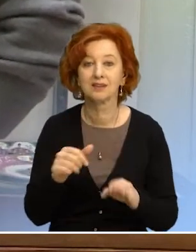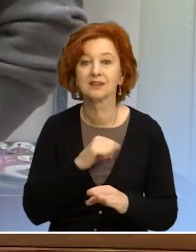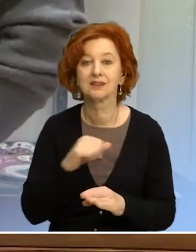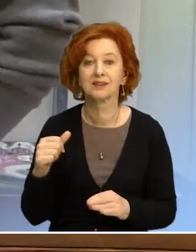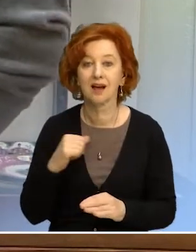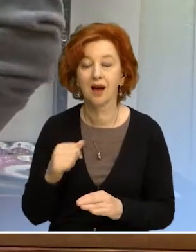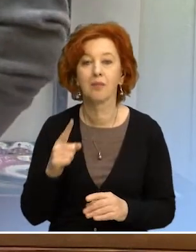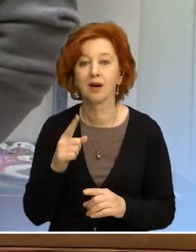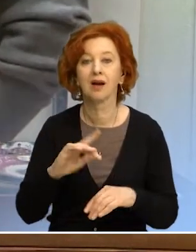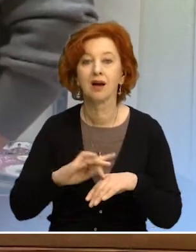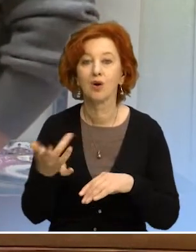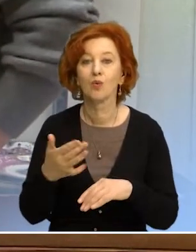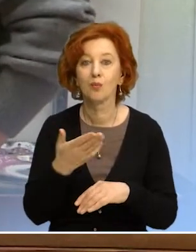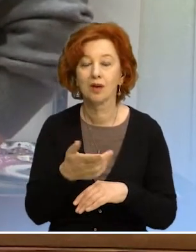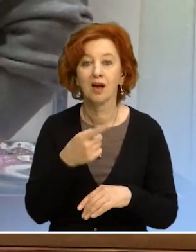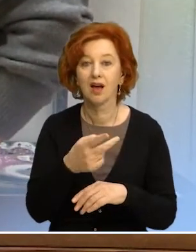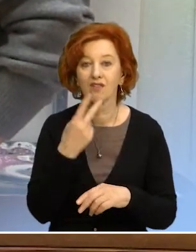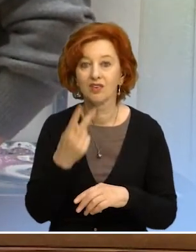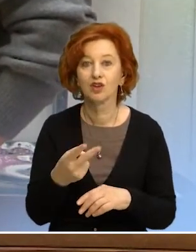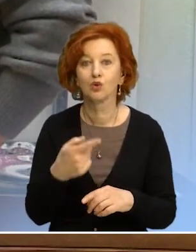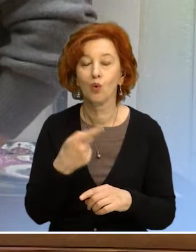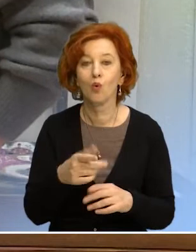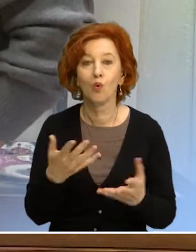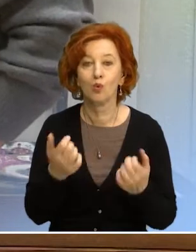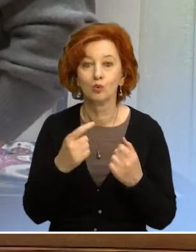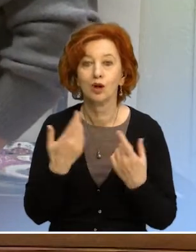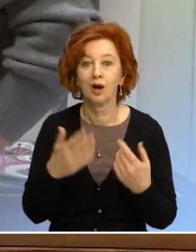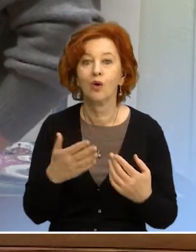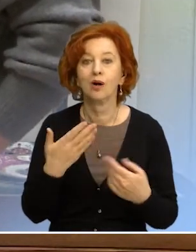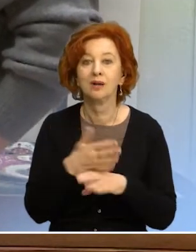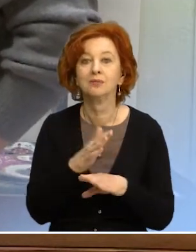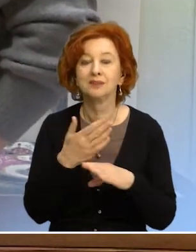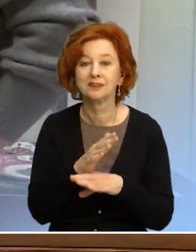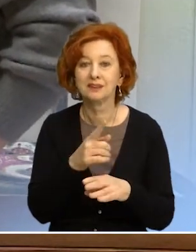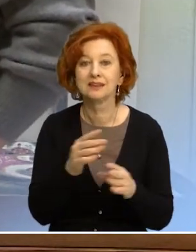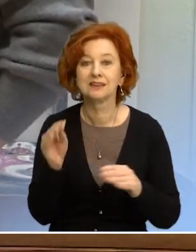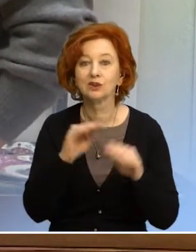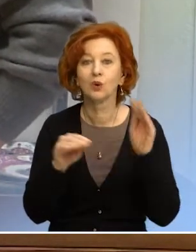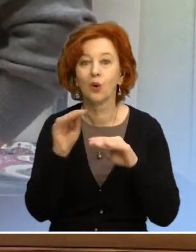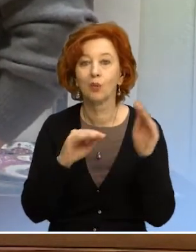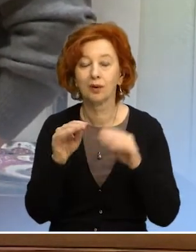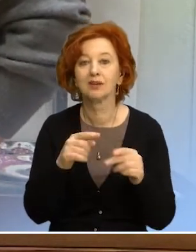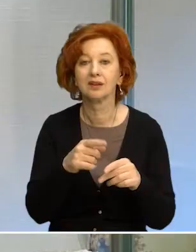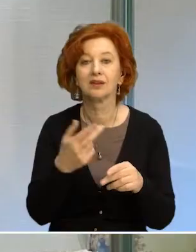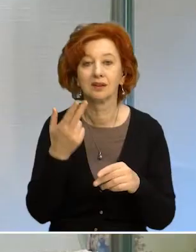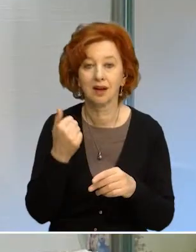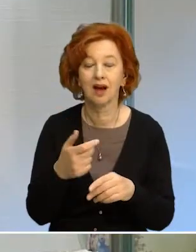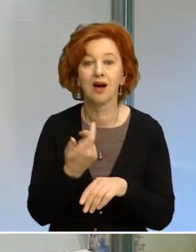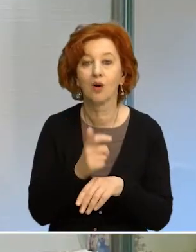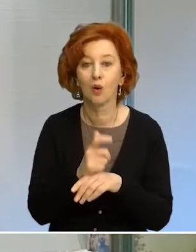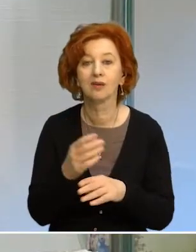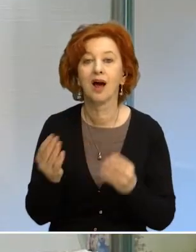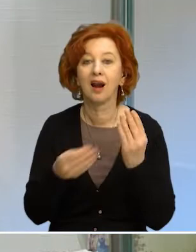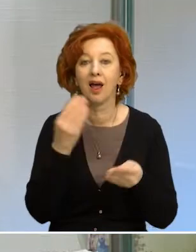ранних, самых хрупких. Вот я вижу за моей спиной в витрине чашечка, она буквально собрана, да, из фрагментов. Ну, это хвала и честь